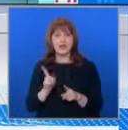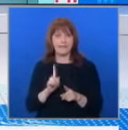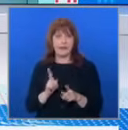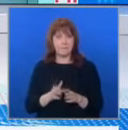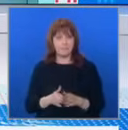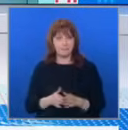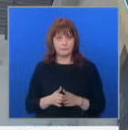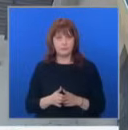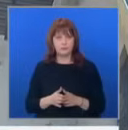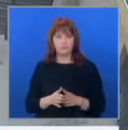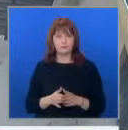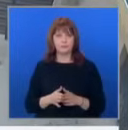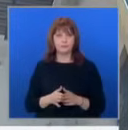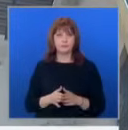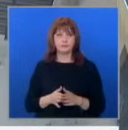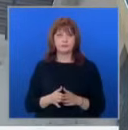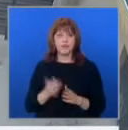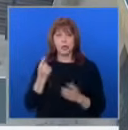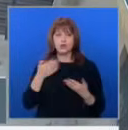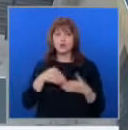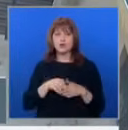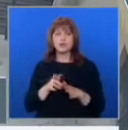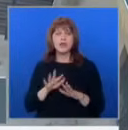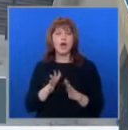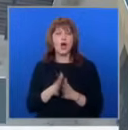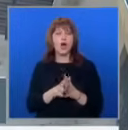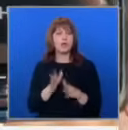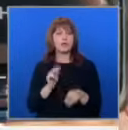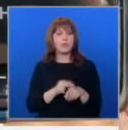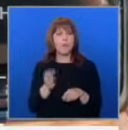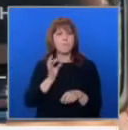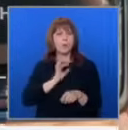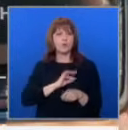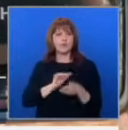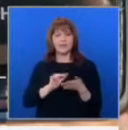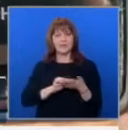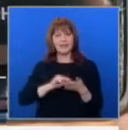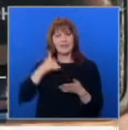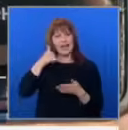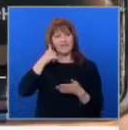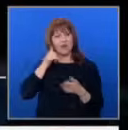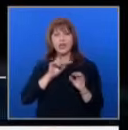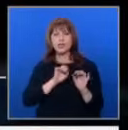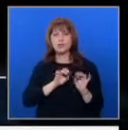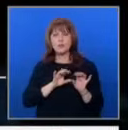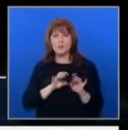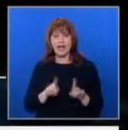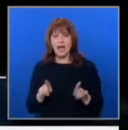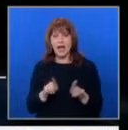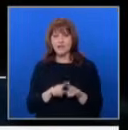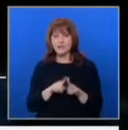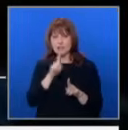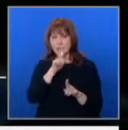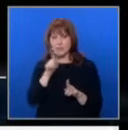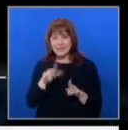на Посвета и у нас. С нощи някои жители на Пловдив получават съобщение на телефоните си. В същия момент,